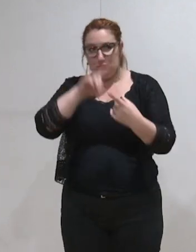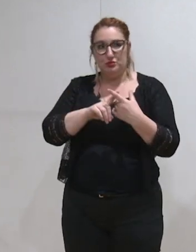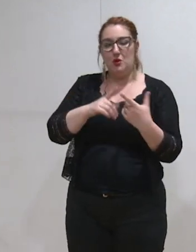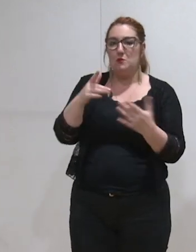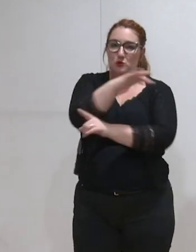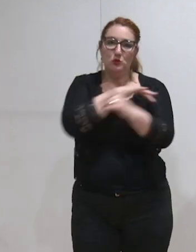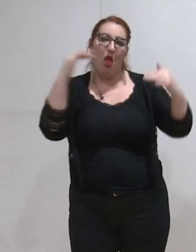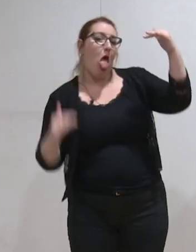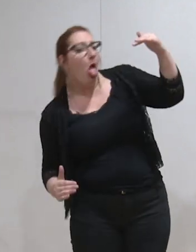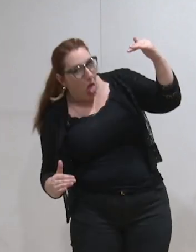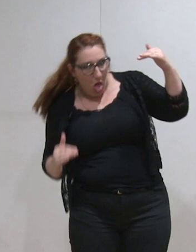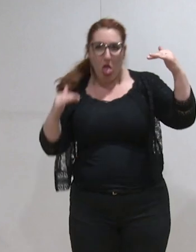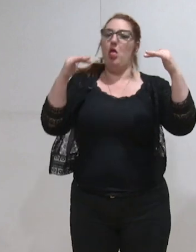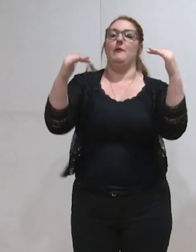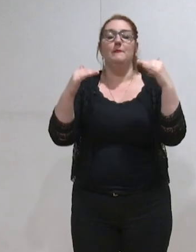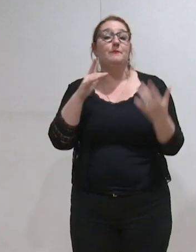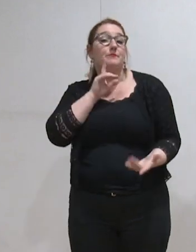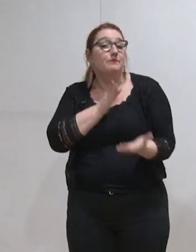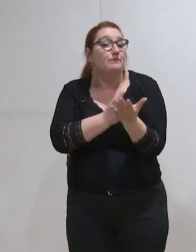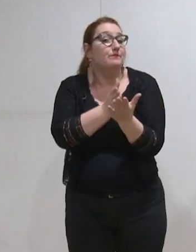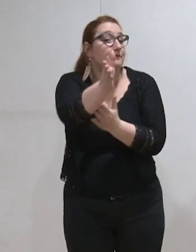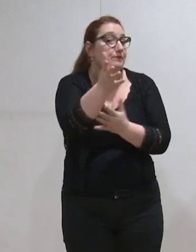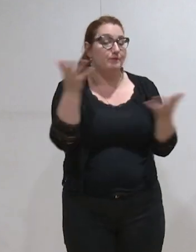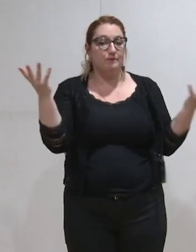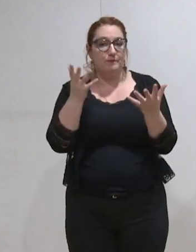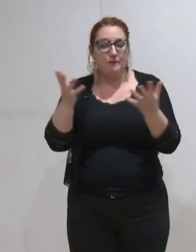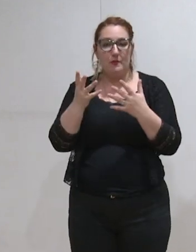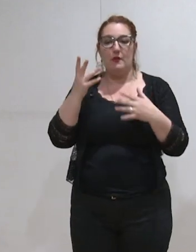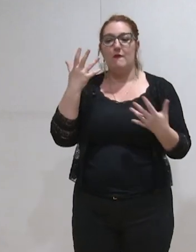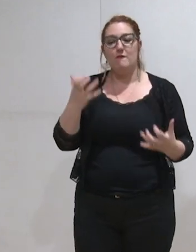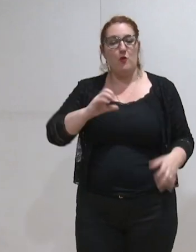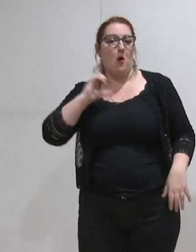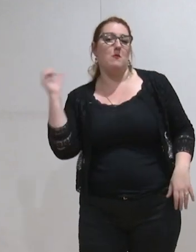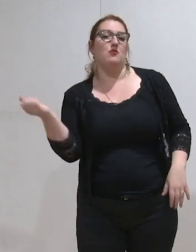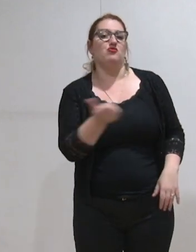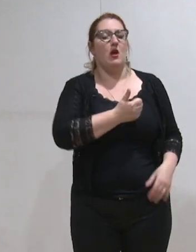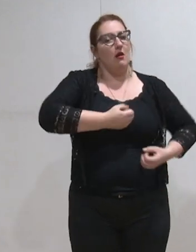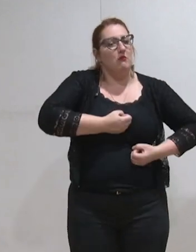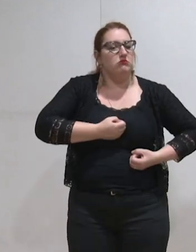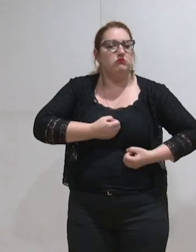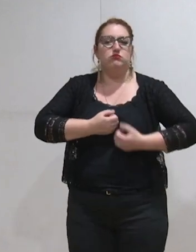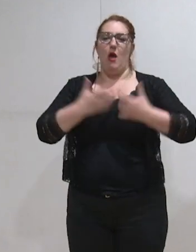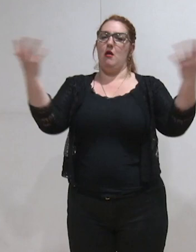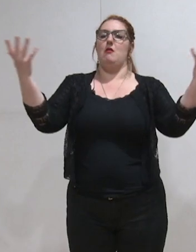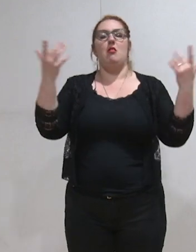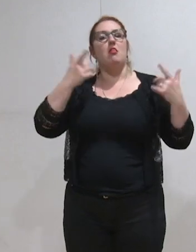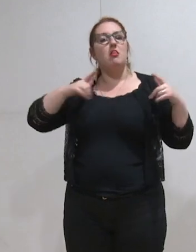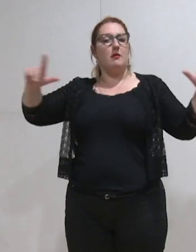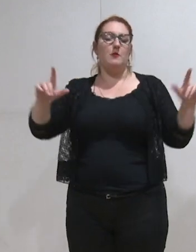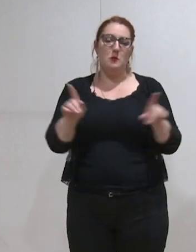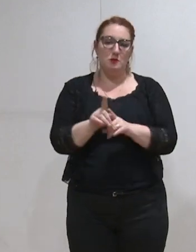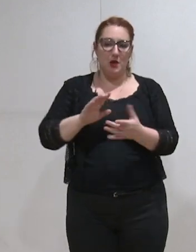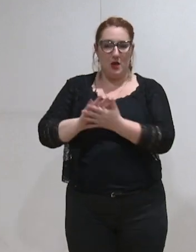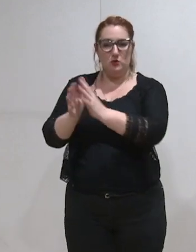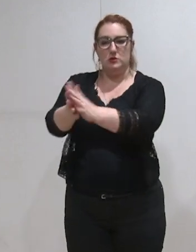en ayant comme ligne de direction l'émancipation de chacun la capacité qu'ont les associations que